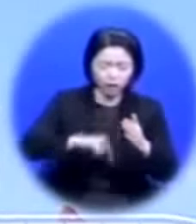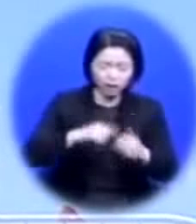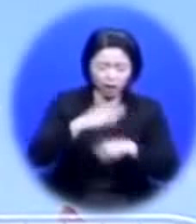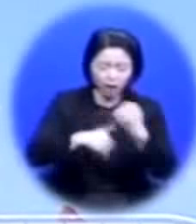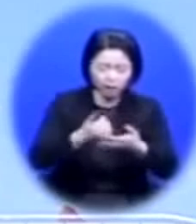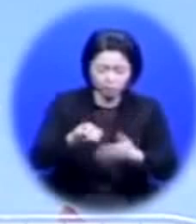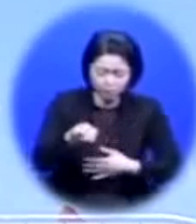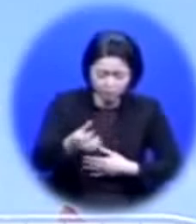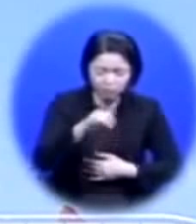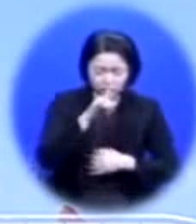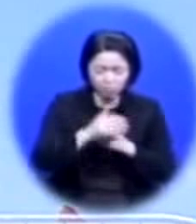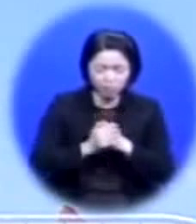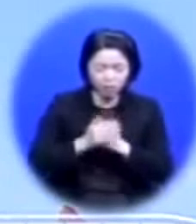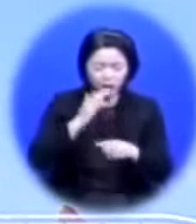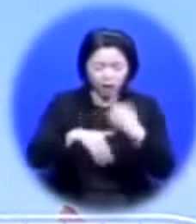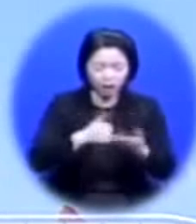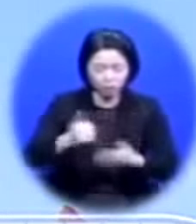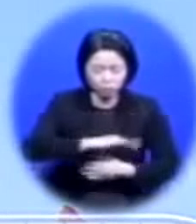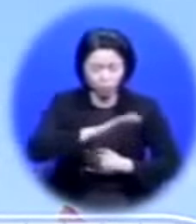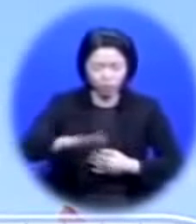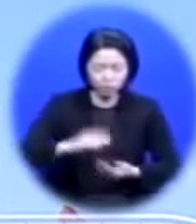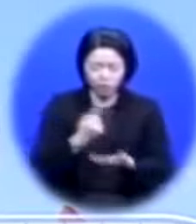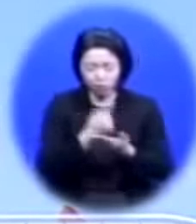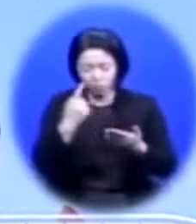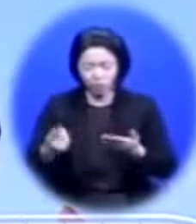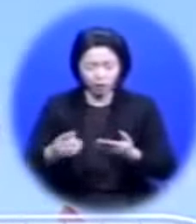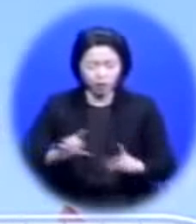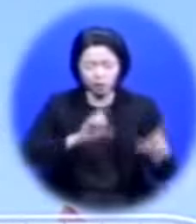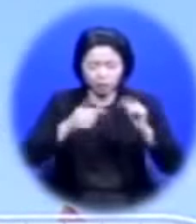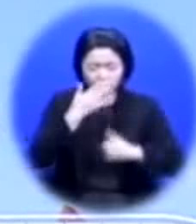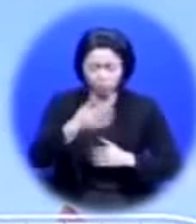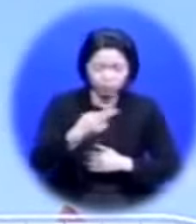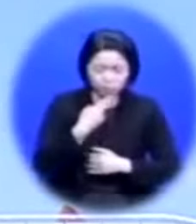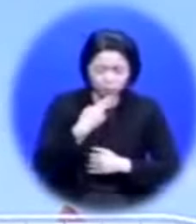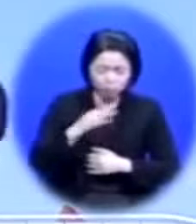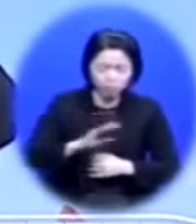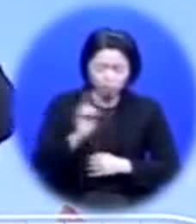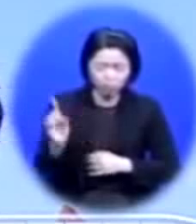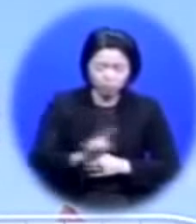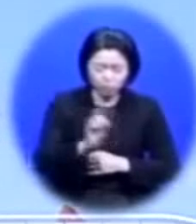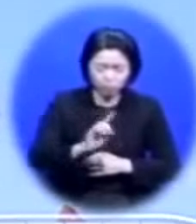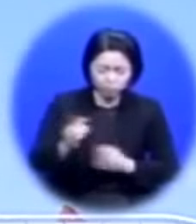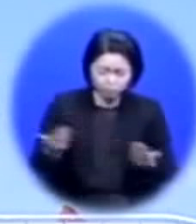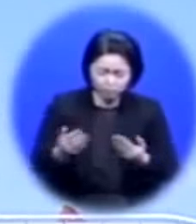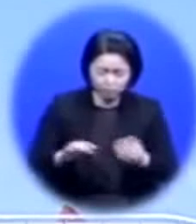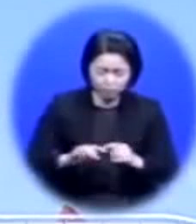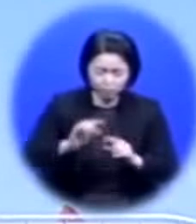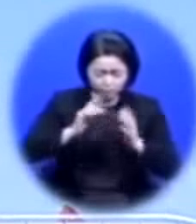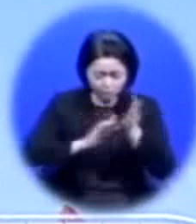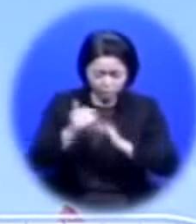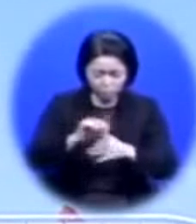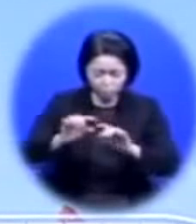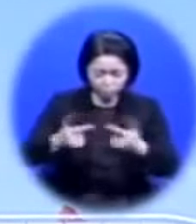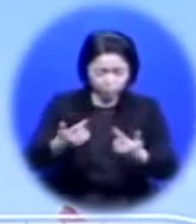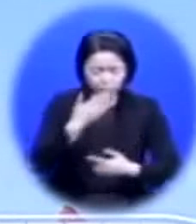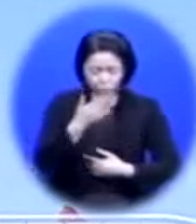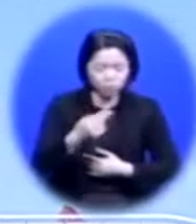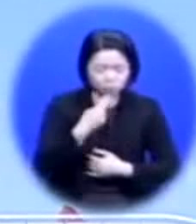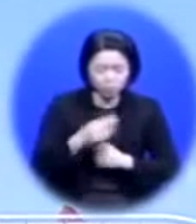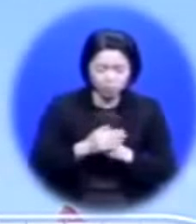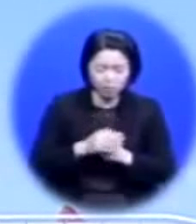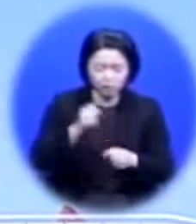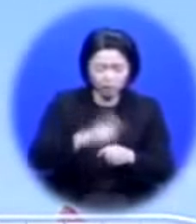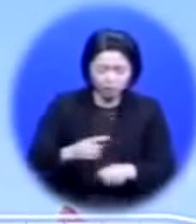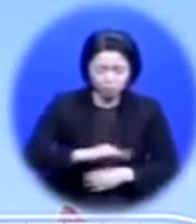씨가 있습니다 하나님 저희들은 하나님 떠나 살 수가 없습니다 무슨 일이 있어도 예수님 부인할 수가 없습니다 이미